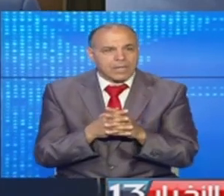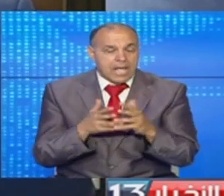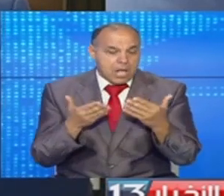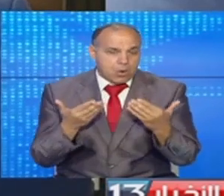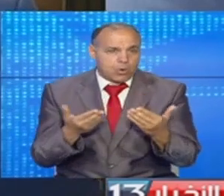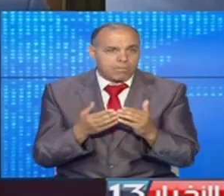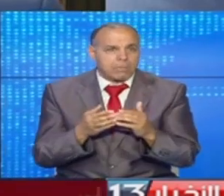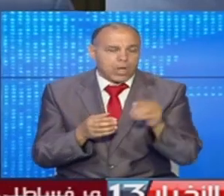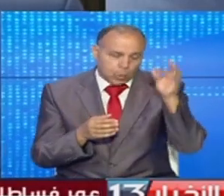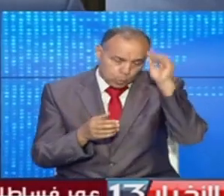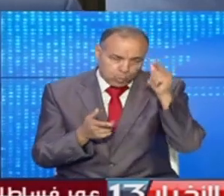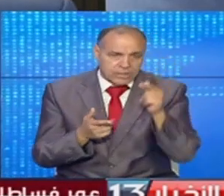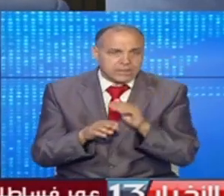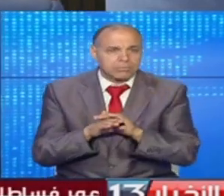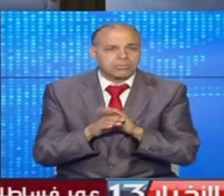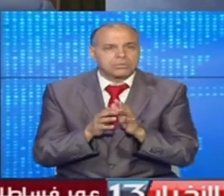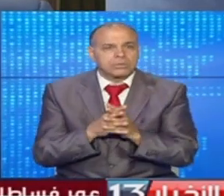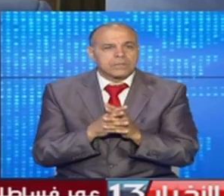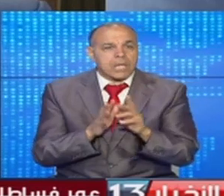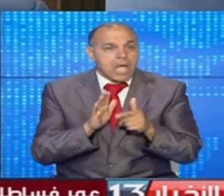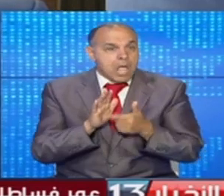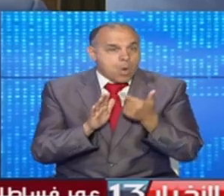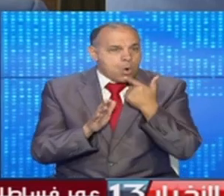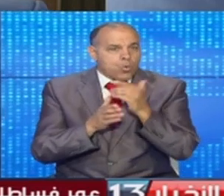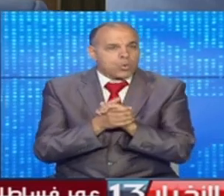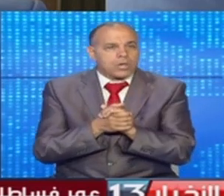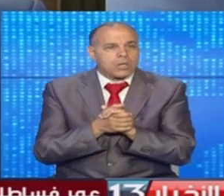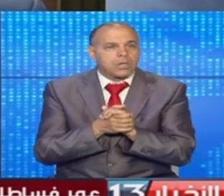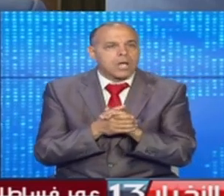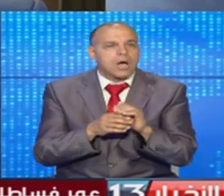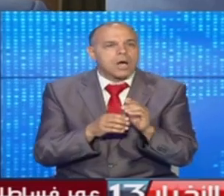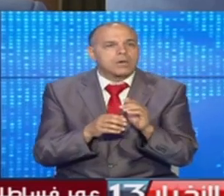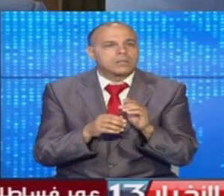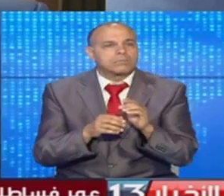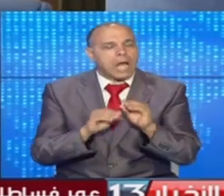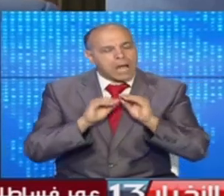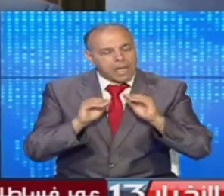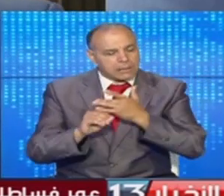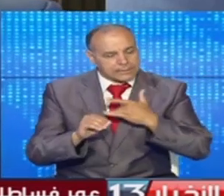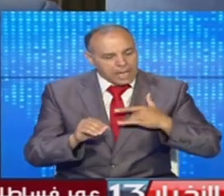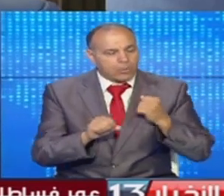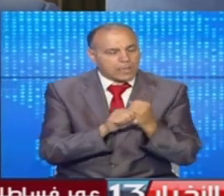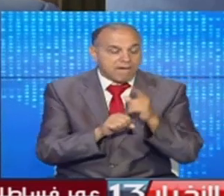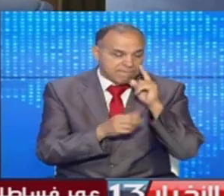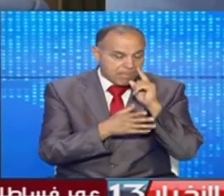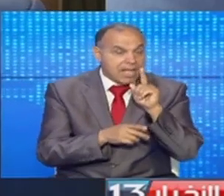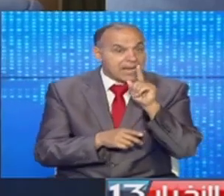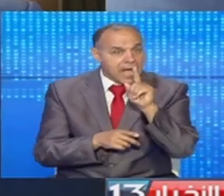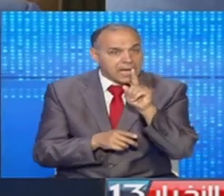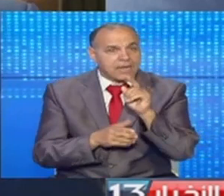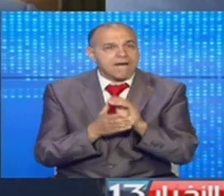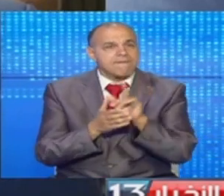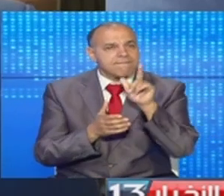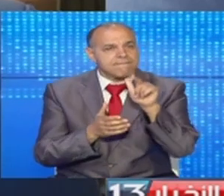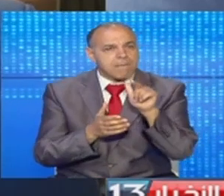بعثت لتونس تخص أولا وقبل كل شيء بون ميادين العامة كما الصحة والتعليم والعمل، لكن فما أسئلة خاصة